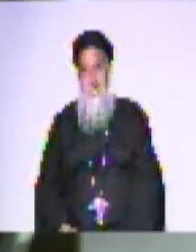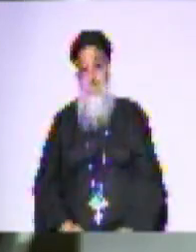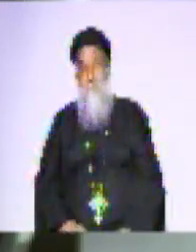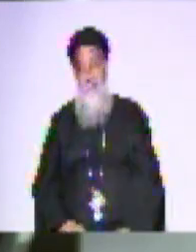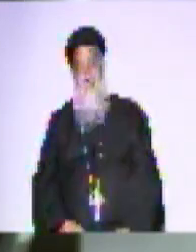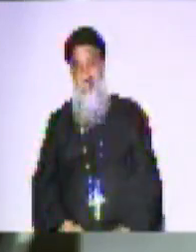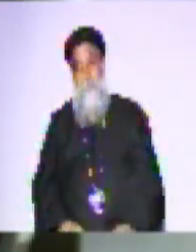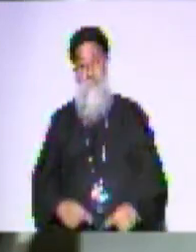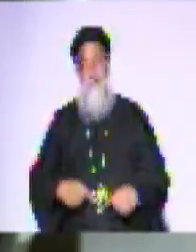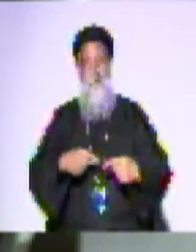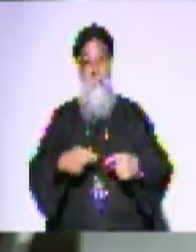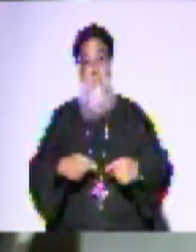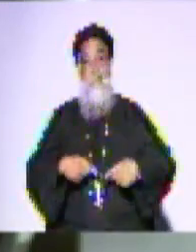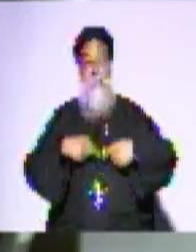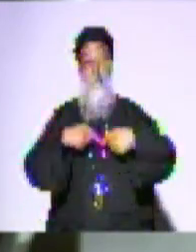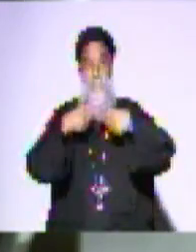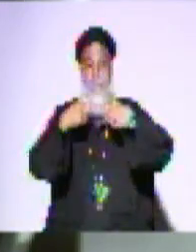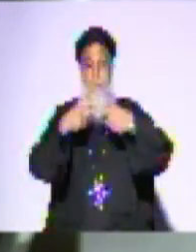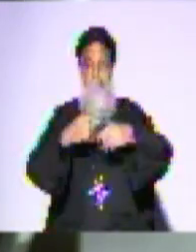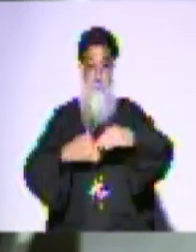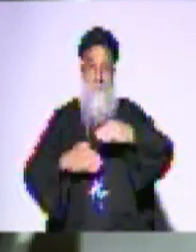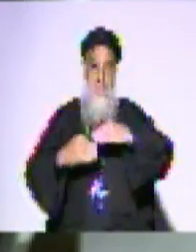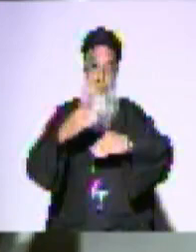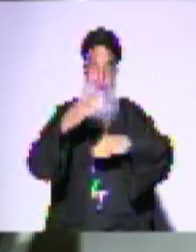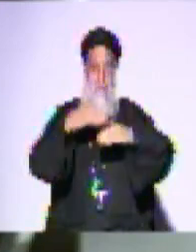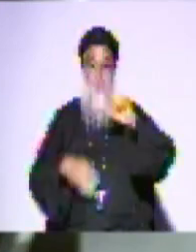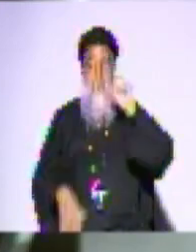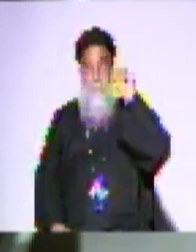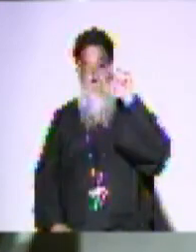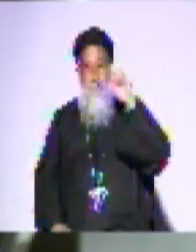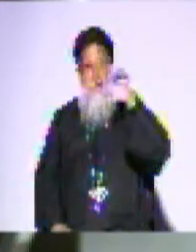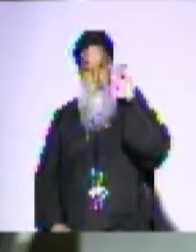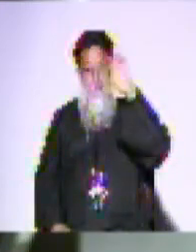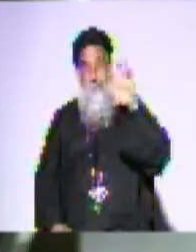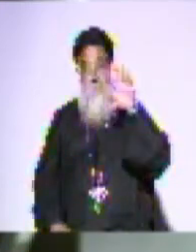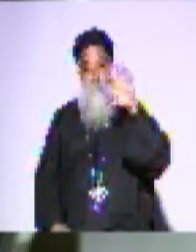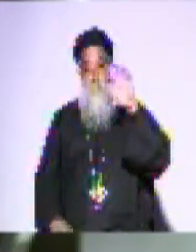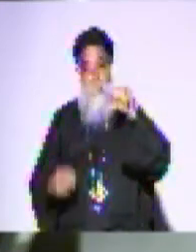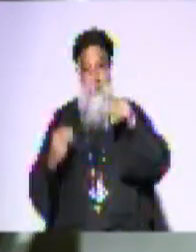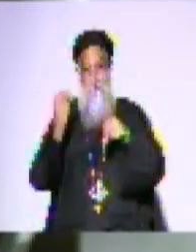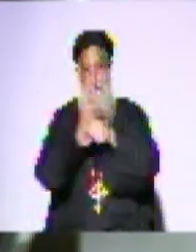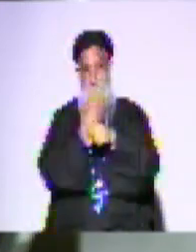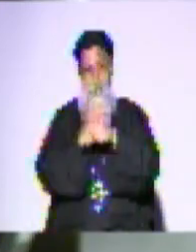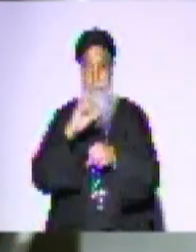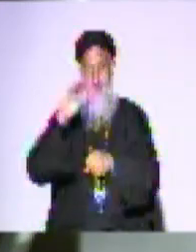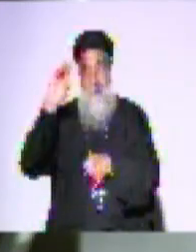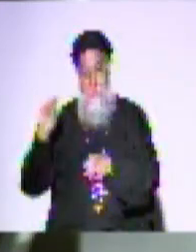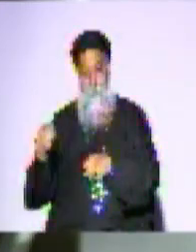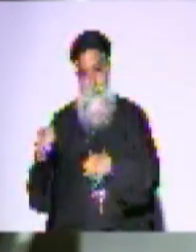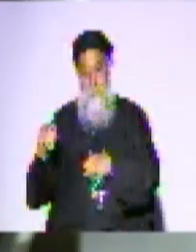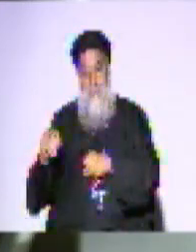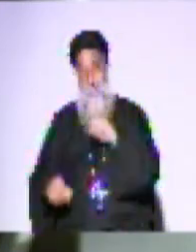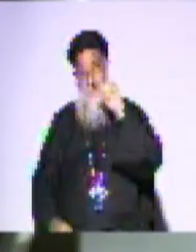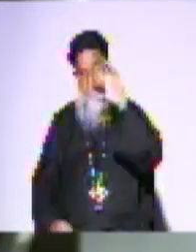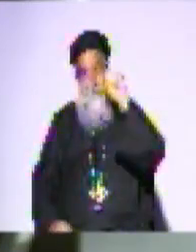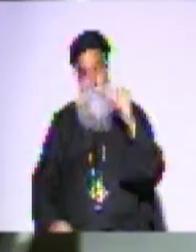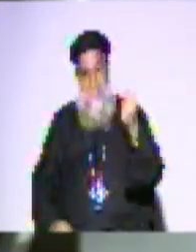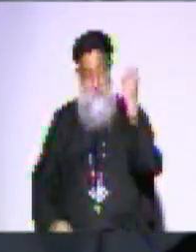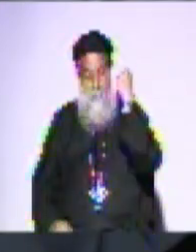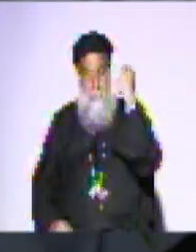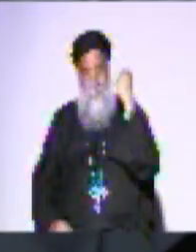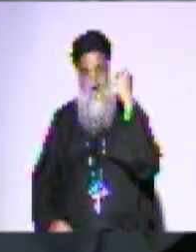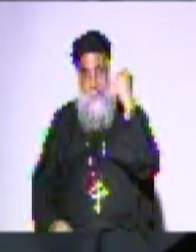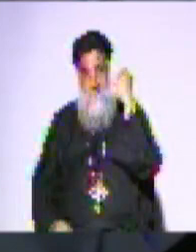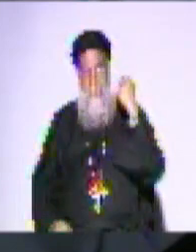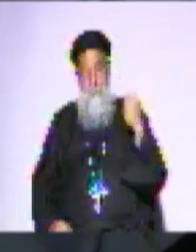فدائما الفضيلة نور والخطية ظلمة، والنور أقوى من الظلم. فما